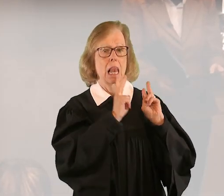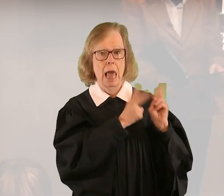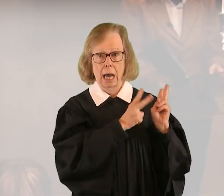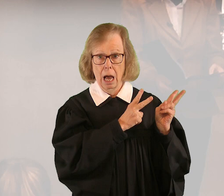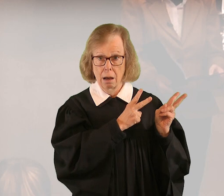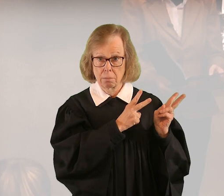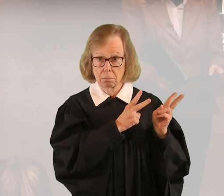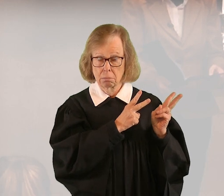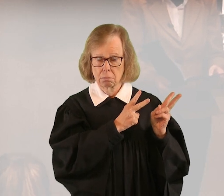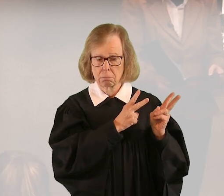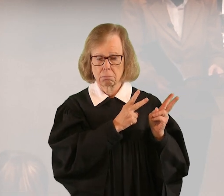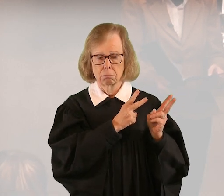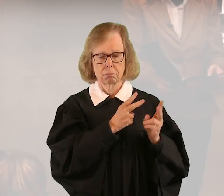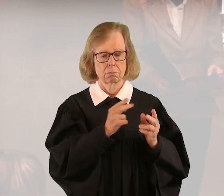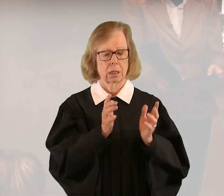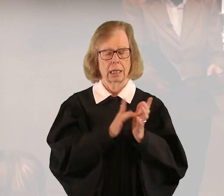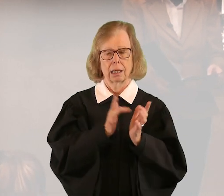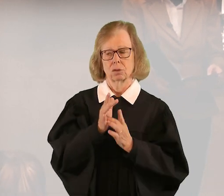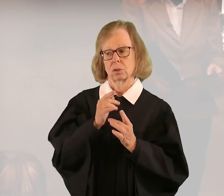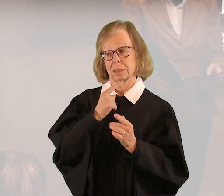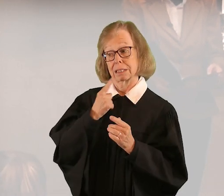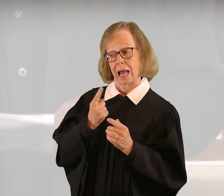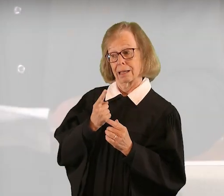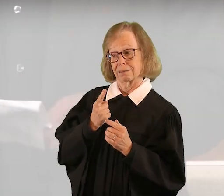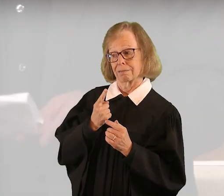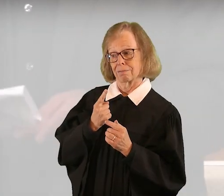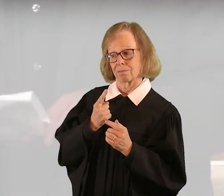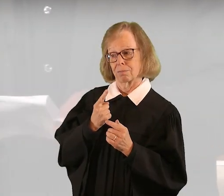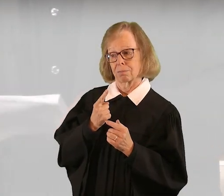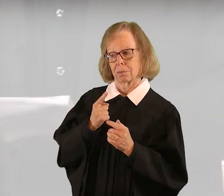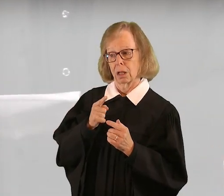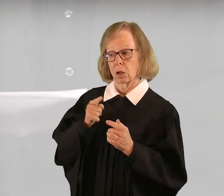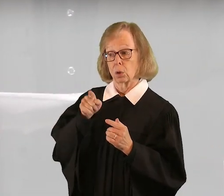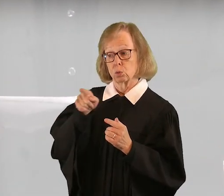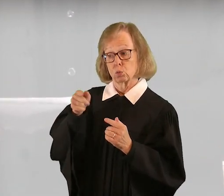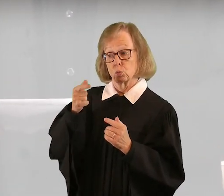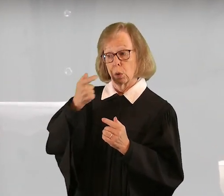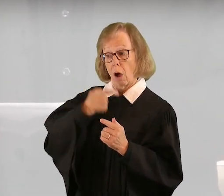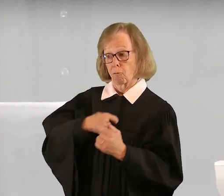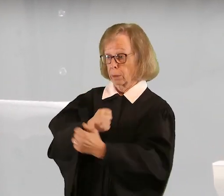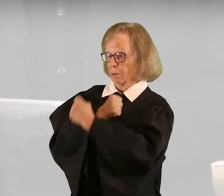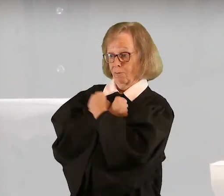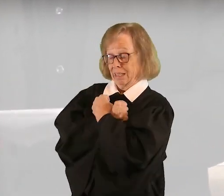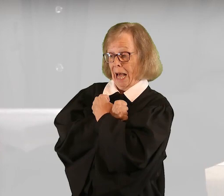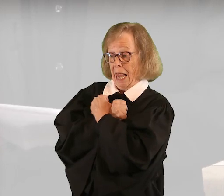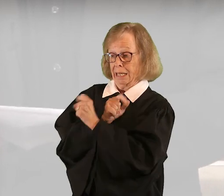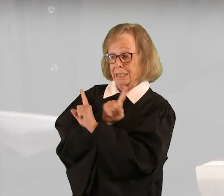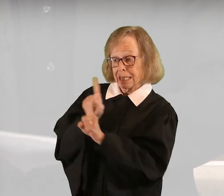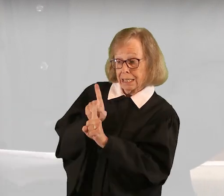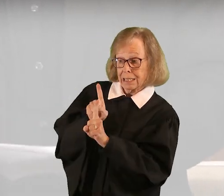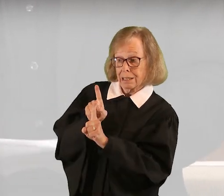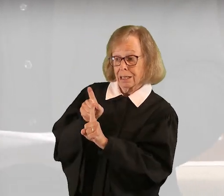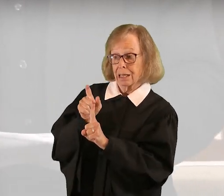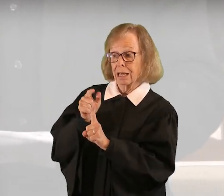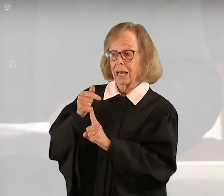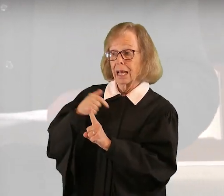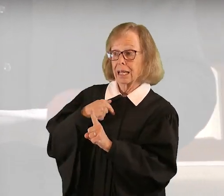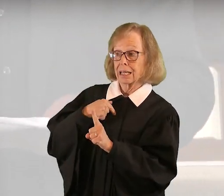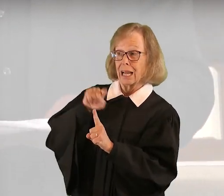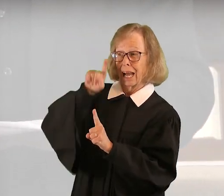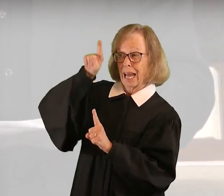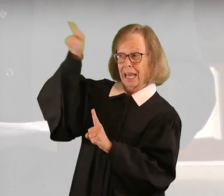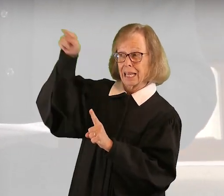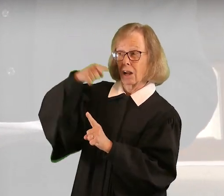Lehrer. Jesus sagte zu ihr: Halte mich nicht fest. Ich bin noch nicht hinaufgegangen